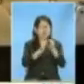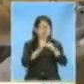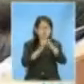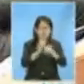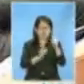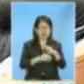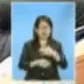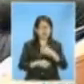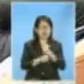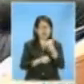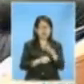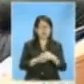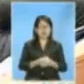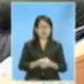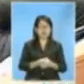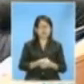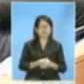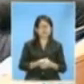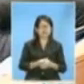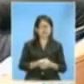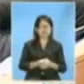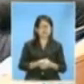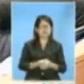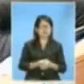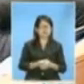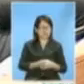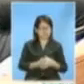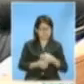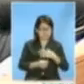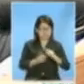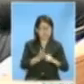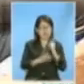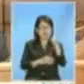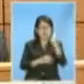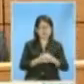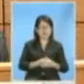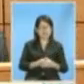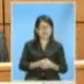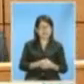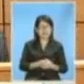ธานผมครบเรื่องใหม่นะท่านประธานครับ